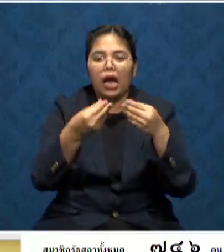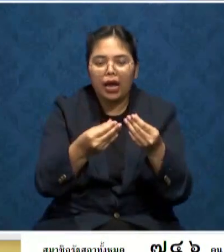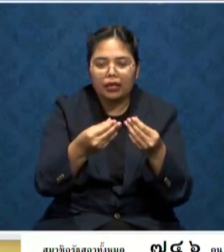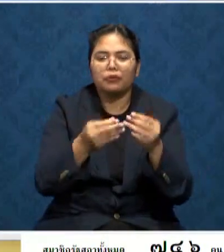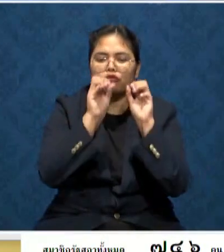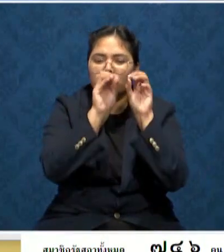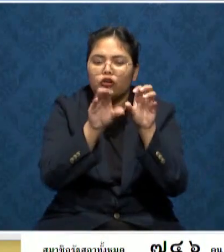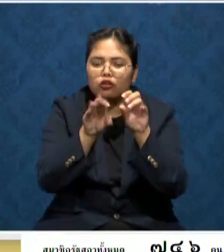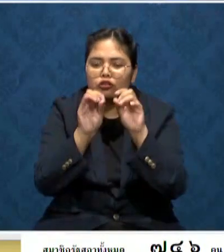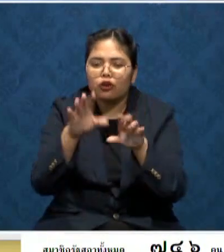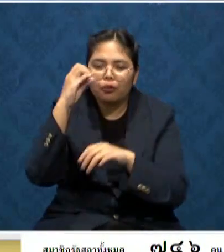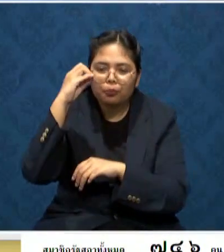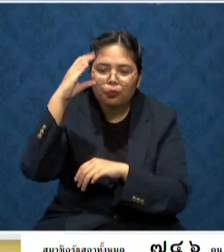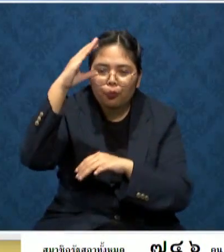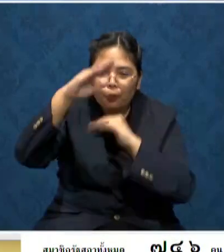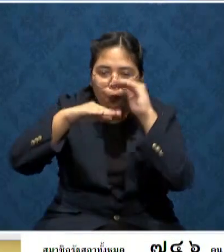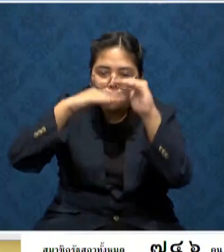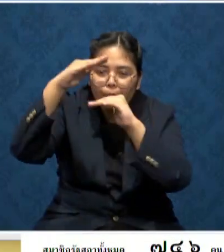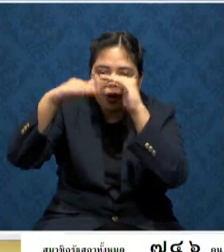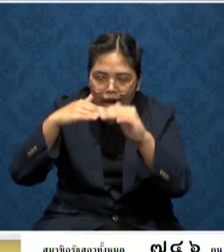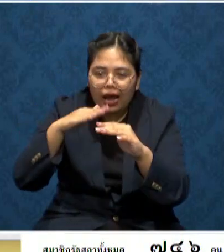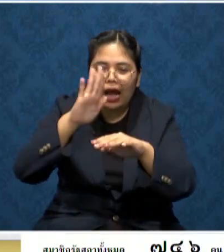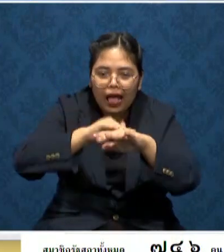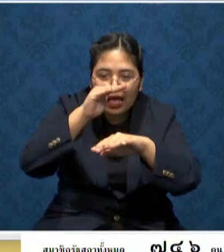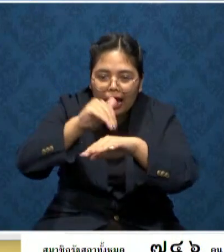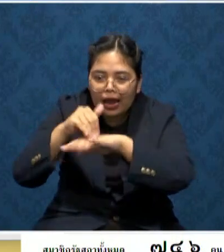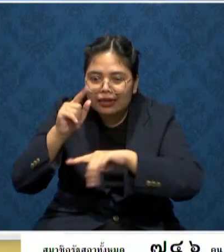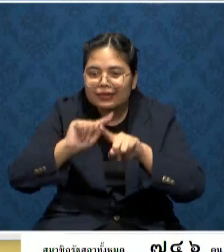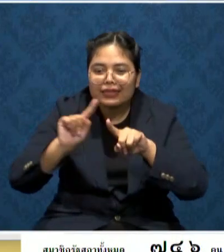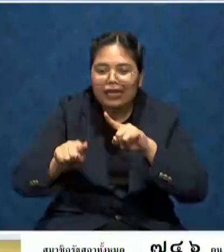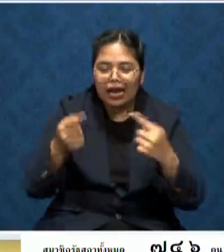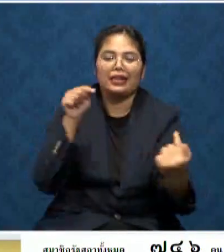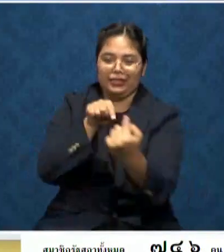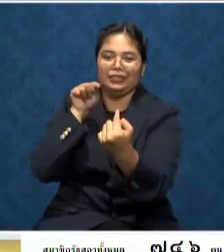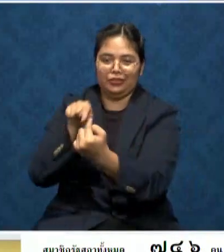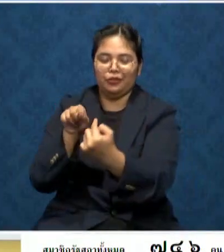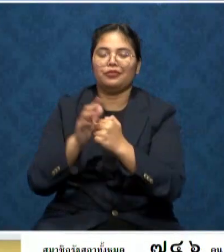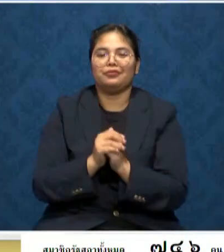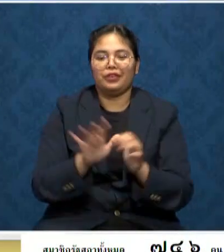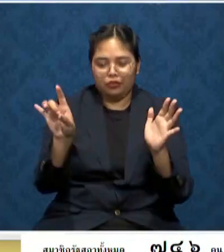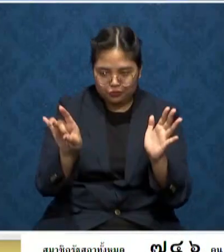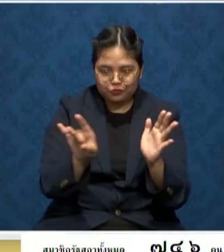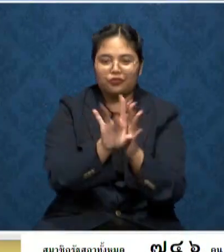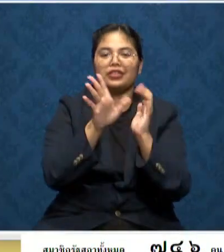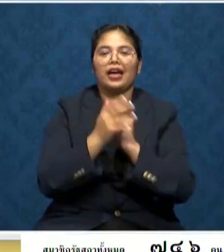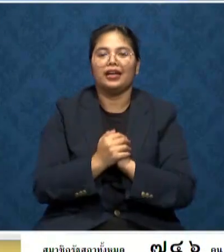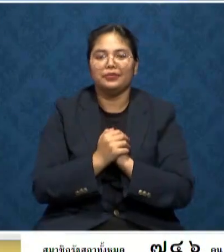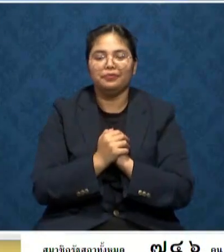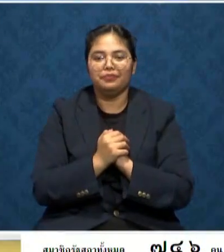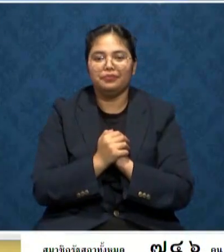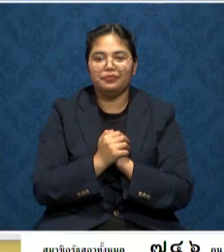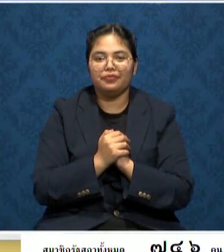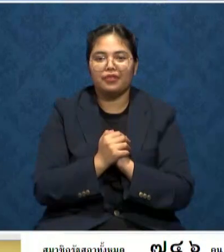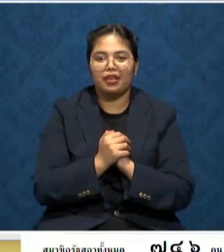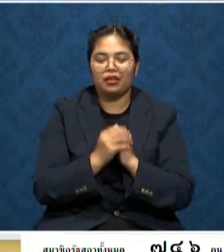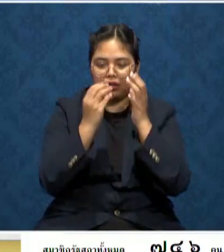ะและพัฒนาคุณภาพชีวิตเป็นการเฉพาะกลุ่มต่้เหมาะสมครับสุดท้ายครั ทประทาน เรื่องไม้